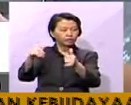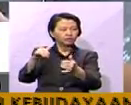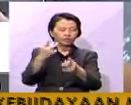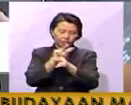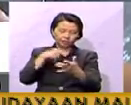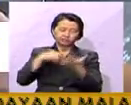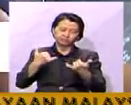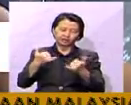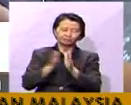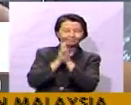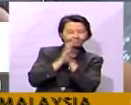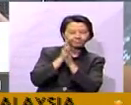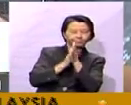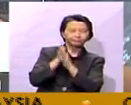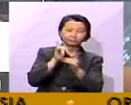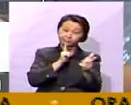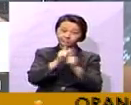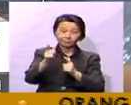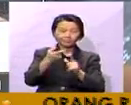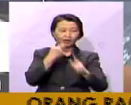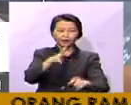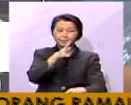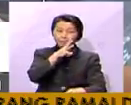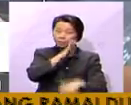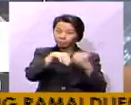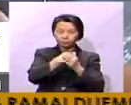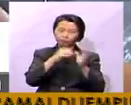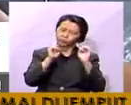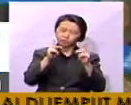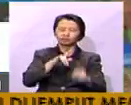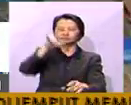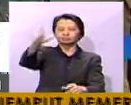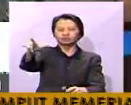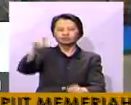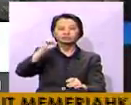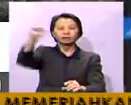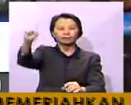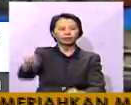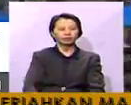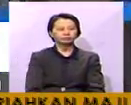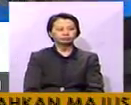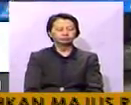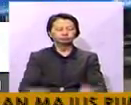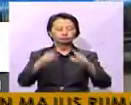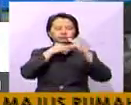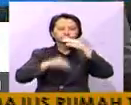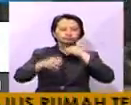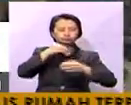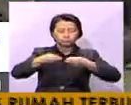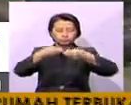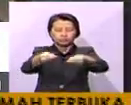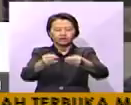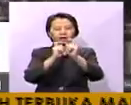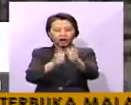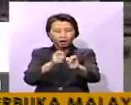kali inilah dapat kelulusan dari mak semua. Okeylah, saya pergi. Christmas juga sinonim dengan tradisi pemberian